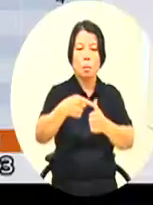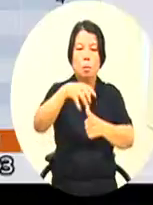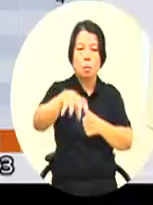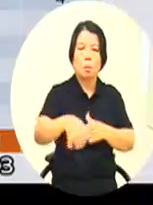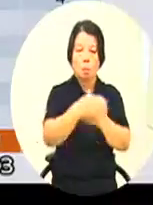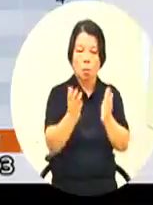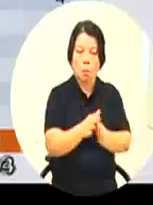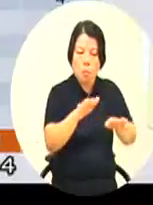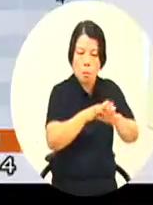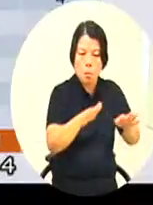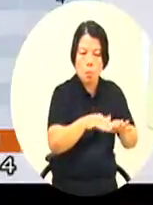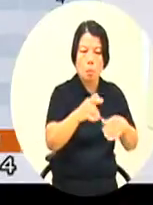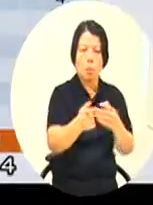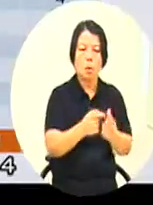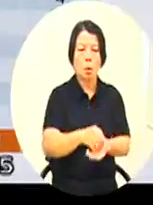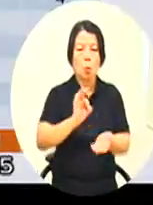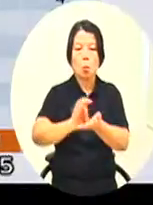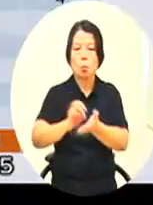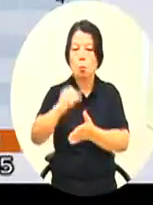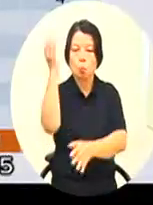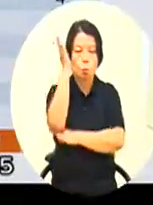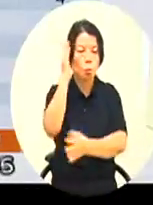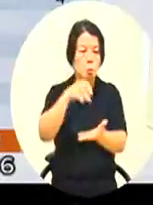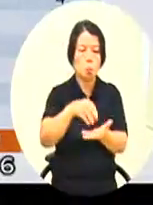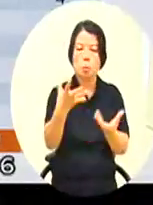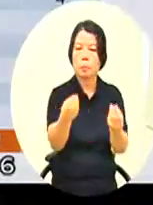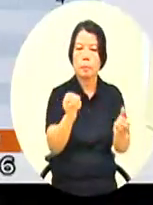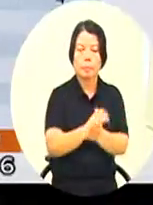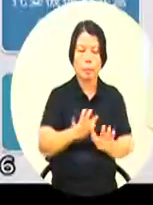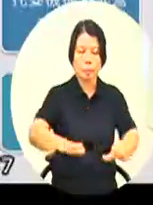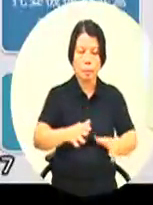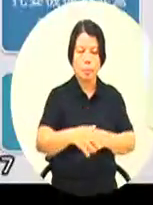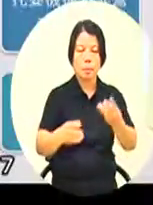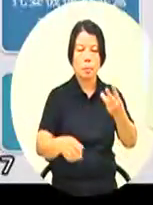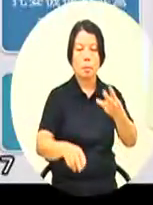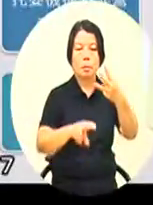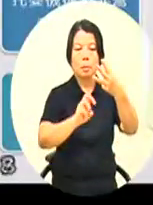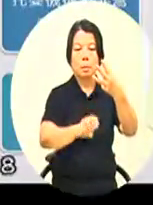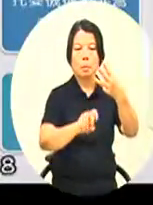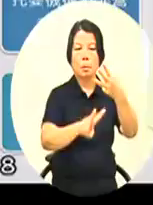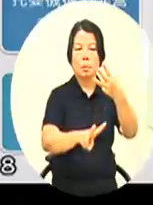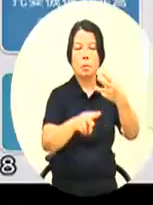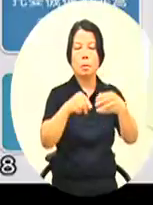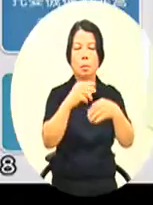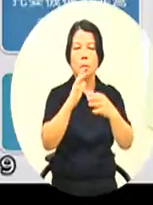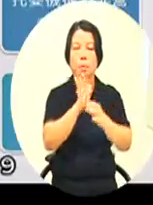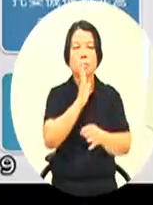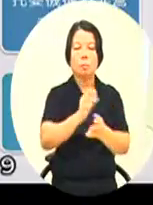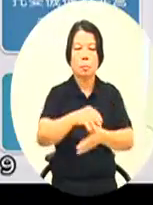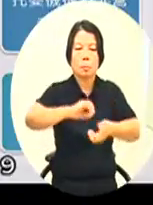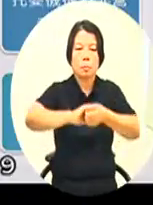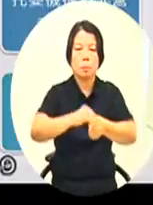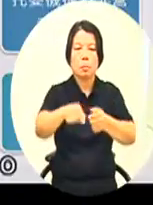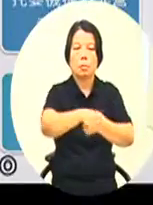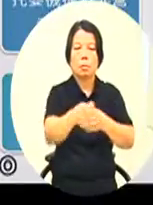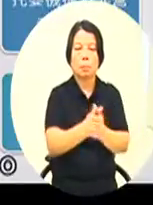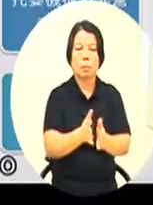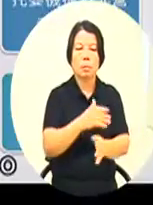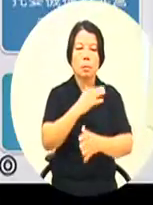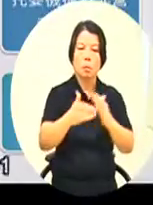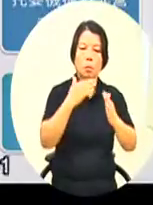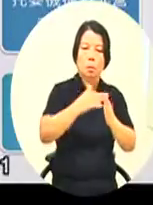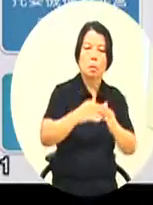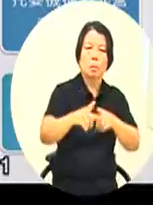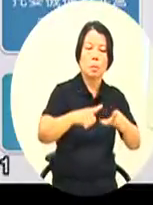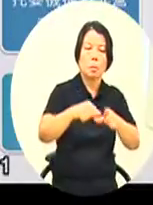安全疑虑或者没有使用执照。我们在今年的3月22号订了一个校园闲置空间活化的实施